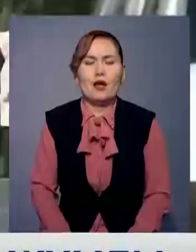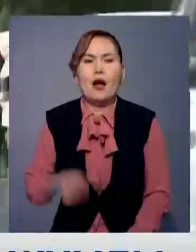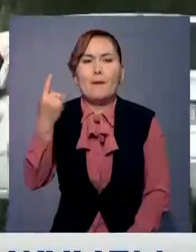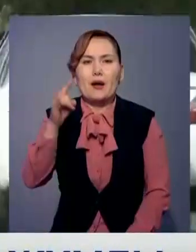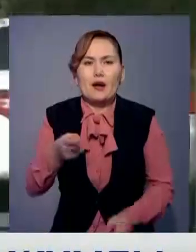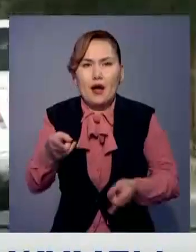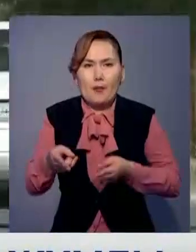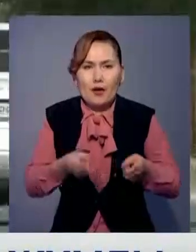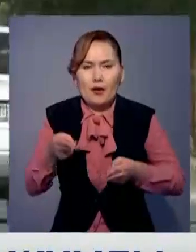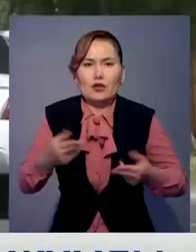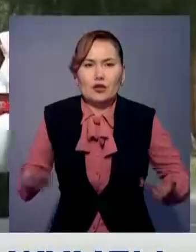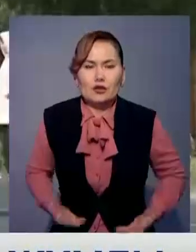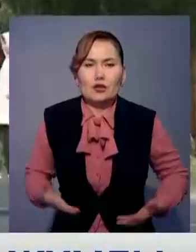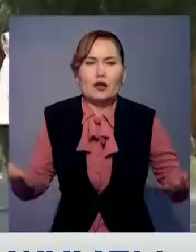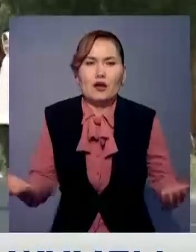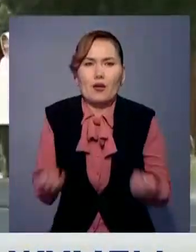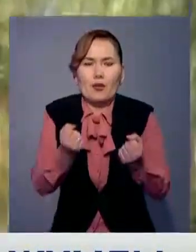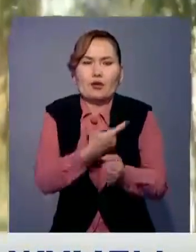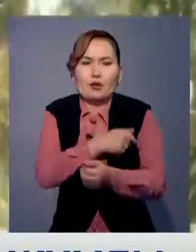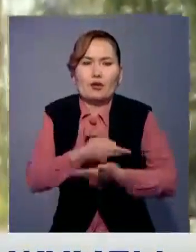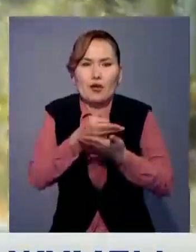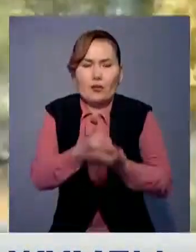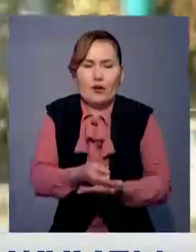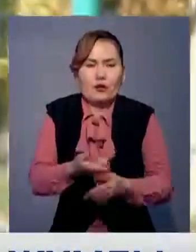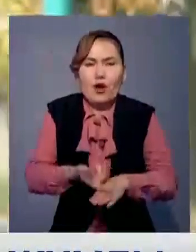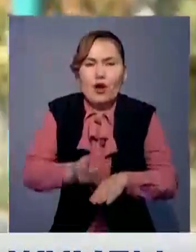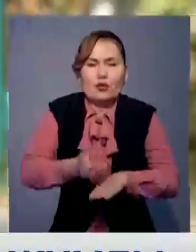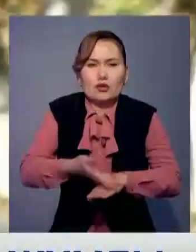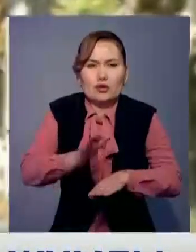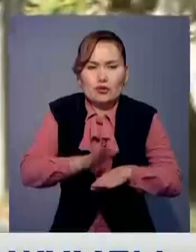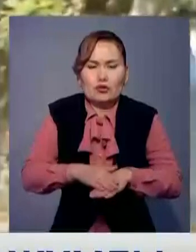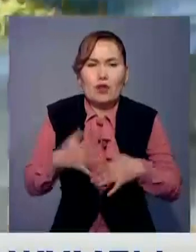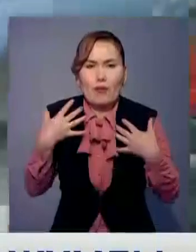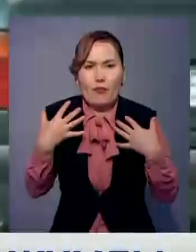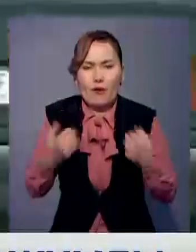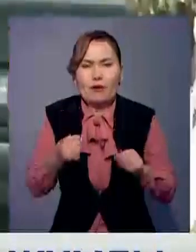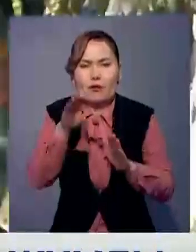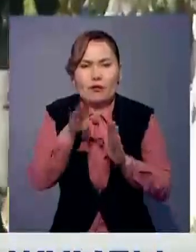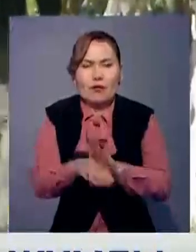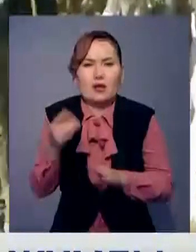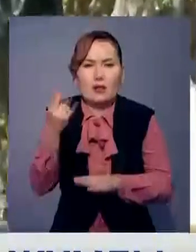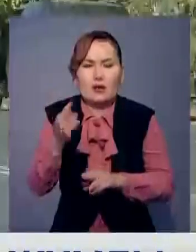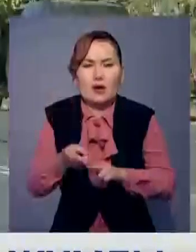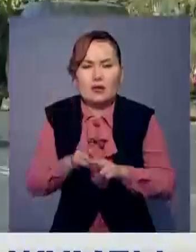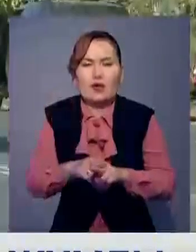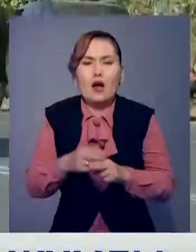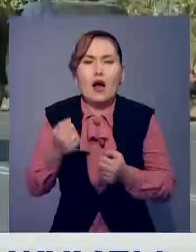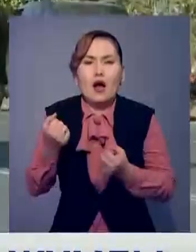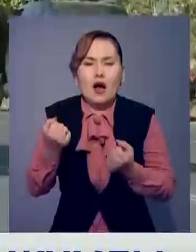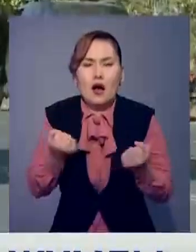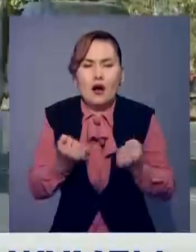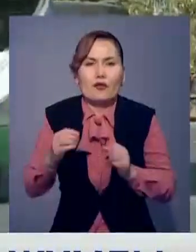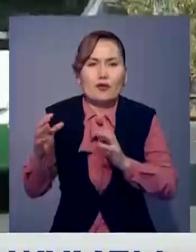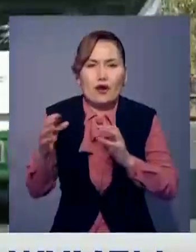Балаға операция жасалған, қазір ол реанимация бөлімінде жатыр, жағдай өте ауыр. Ал автобус жүргізушісіне ешқайда кетпеу туралы қолхат негізінде бұл